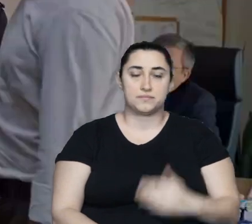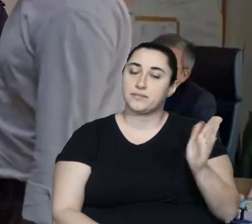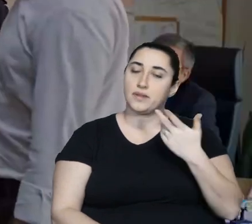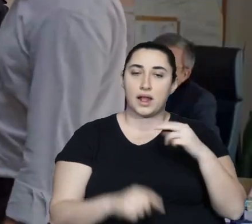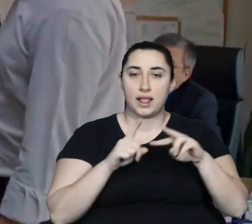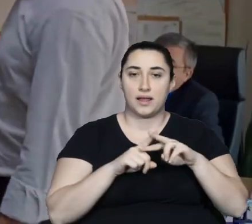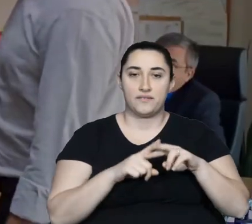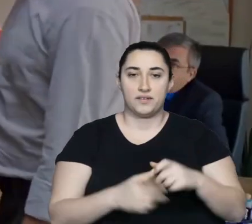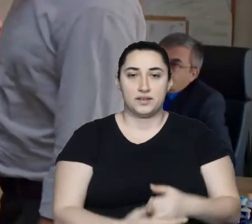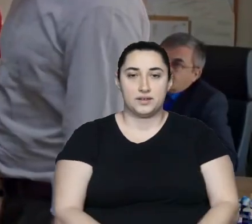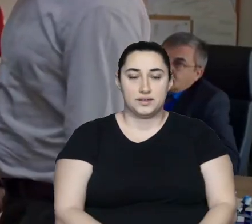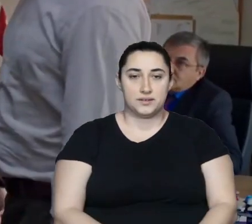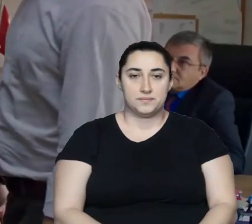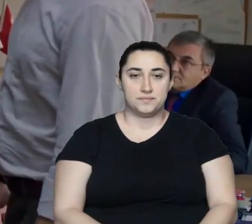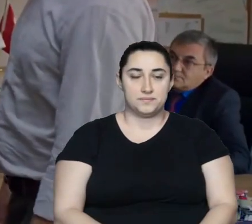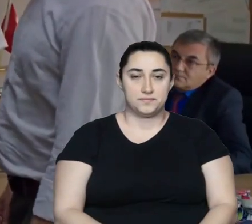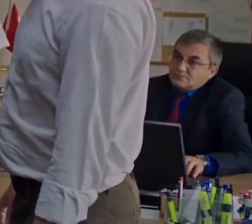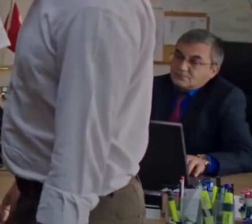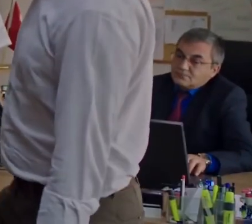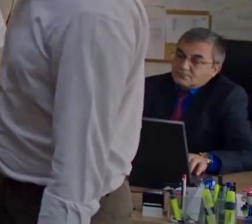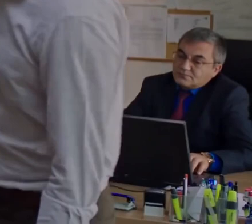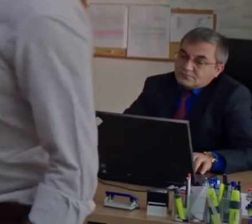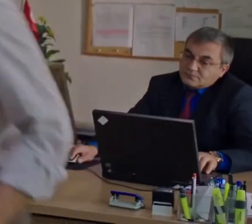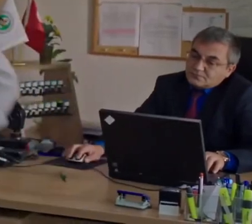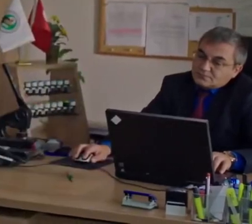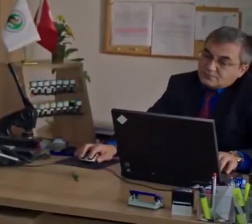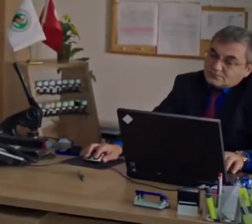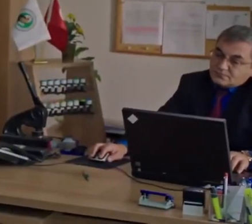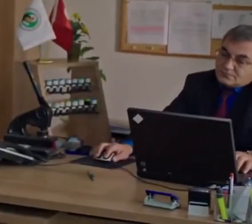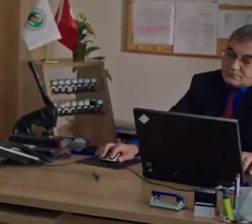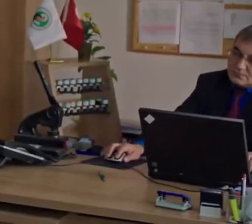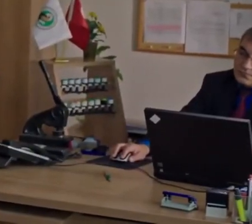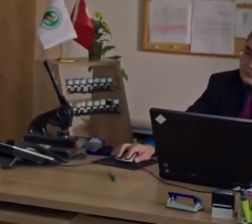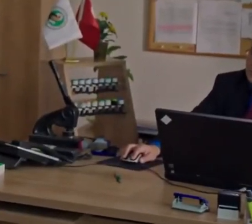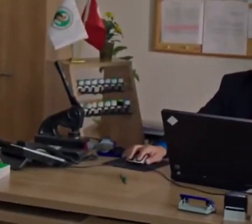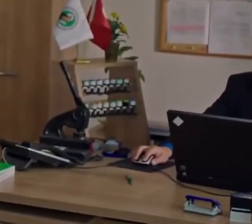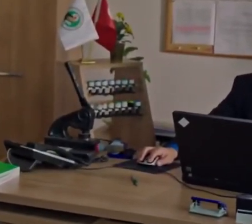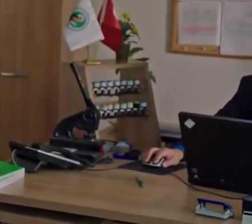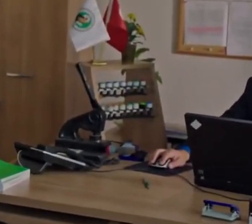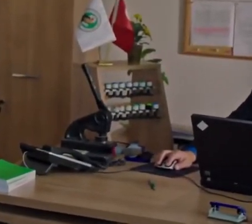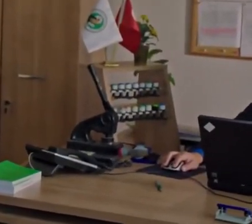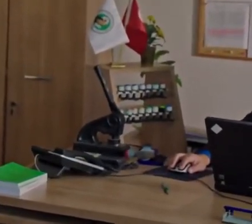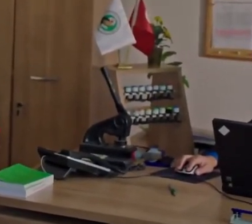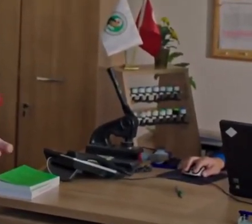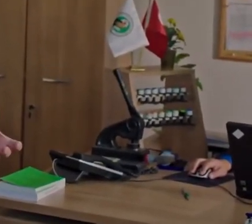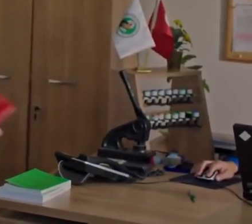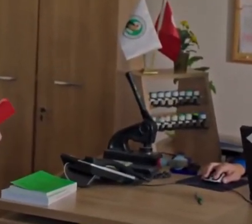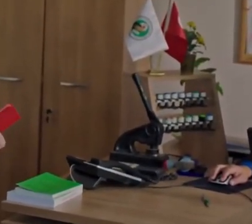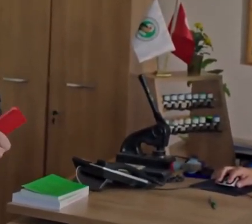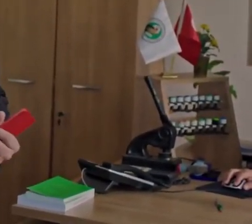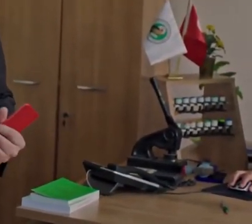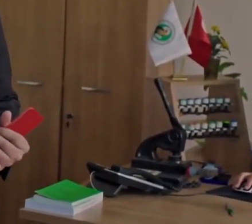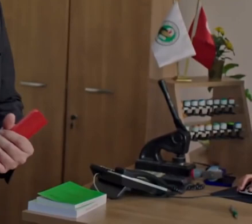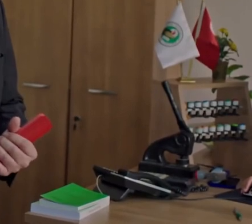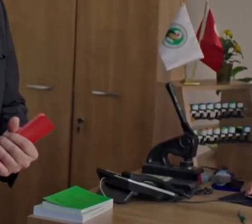Hadi Alev. Alev tavırlı Kadir'e suratını asıp da yürüdü. İbrahim son derece sakin. Alev'i takip ederken ceketini